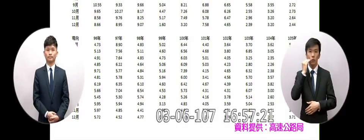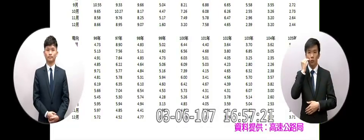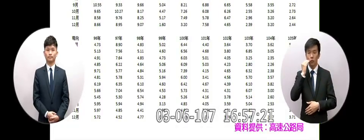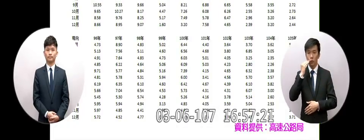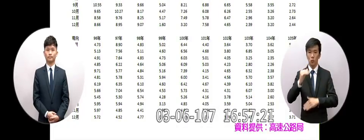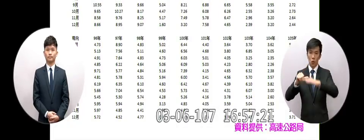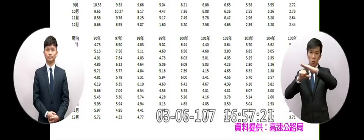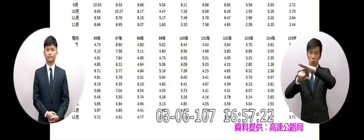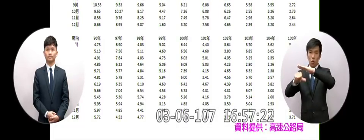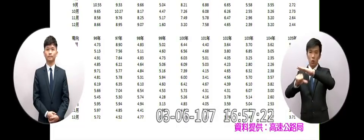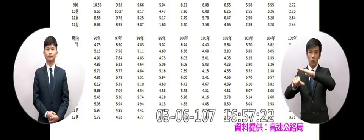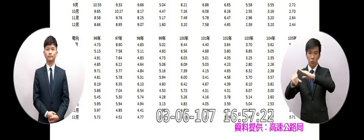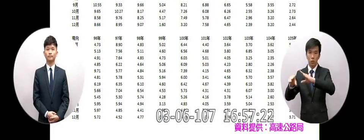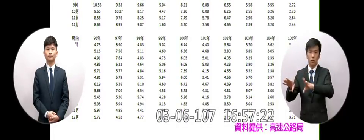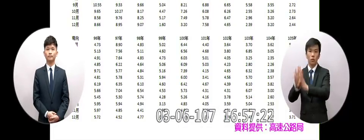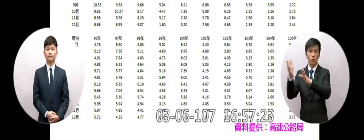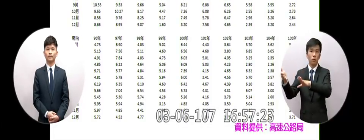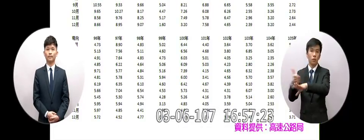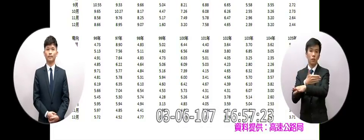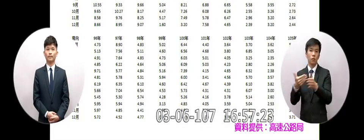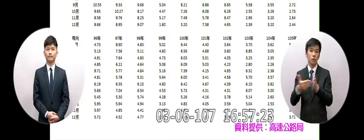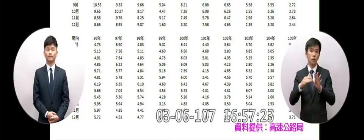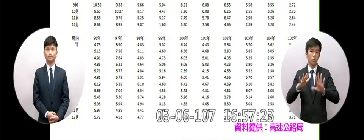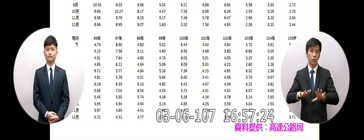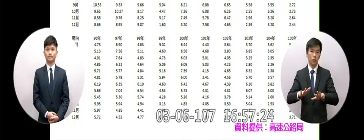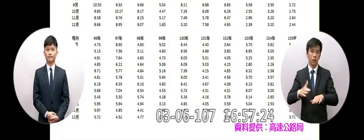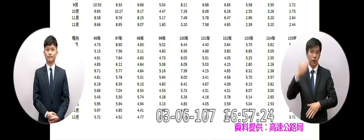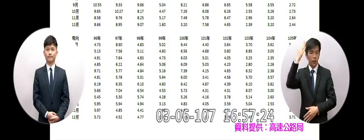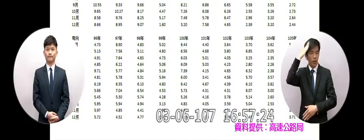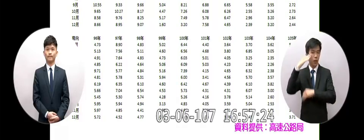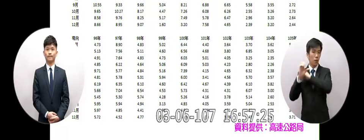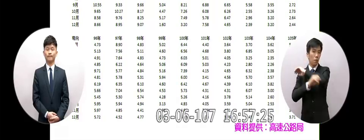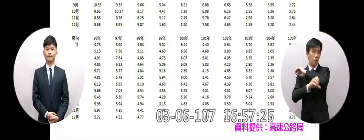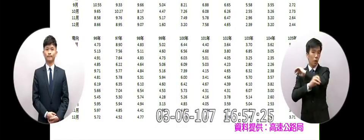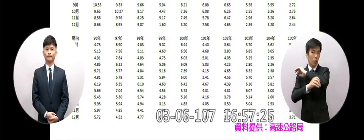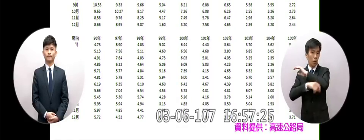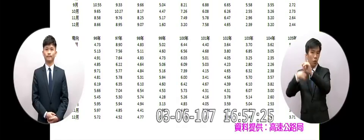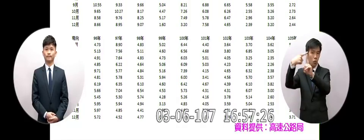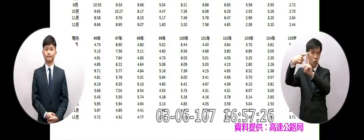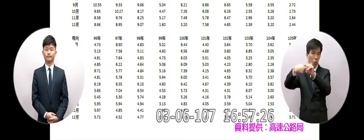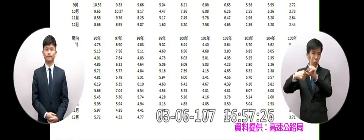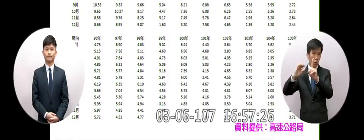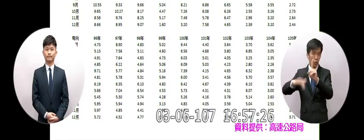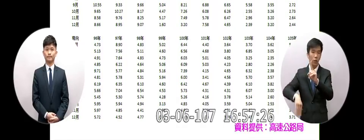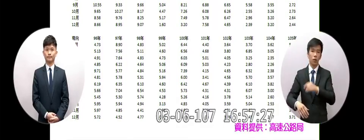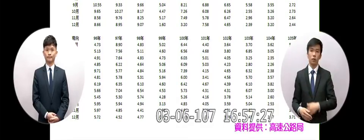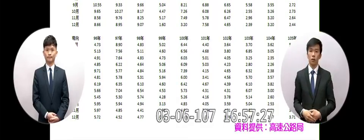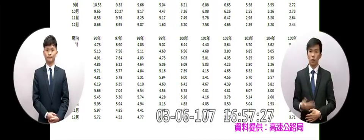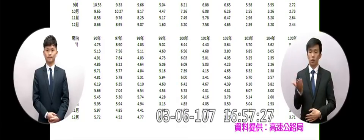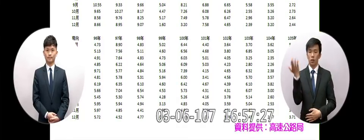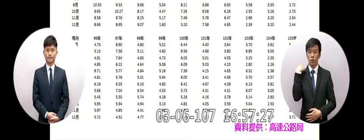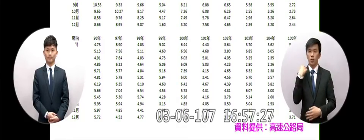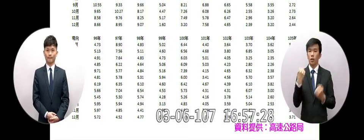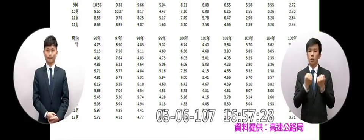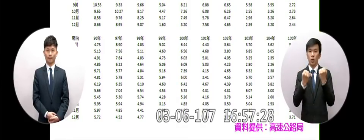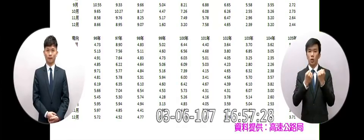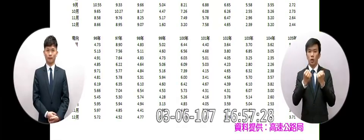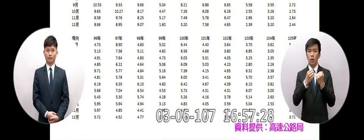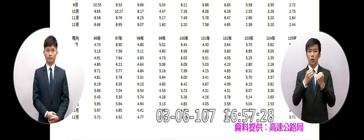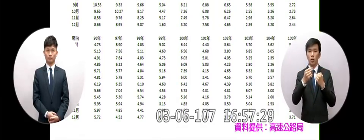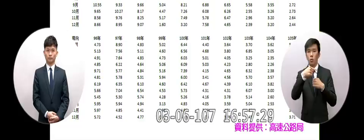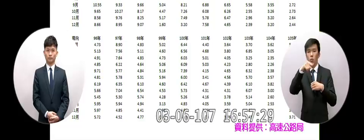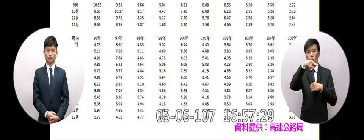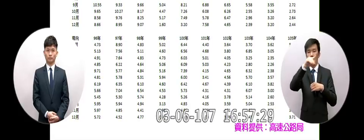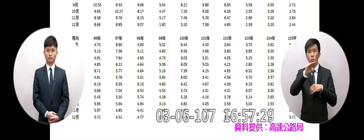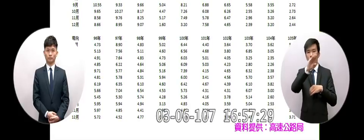量是下降的。当然过去走北宜公路九弯十八拐要两个半小时才到宜兰，大量的车